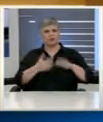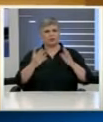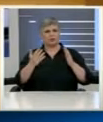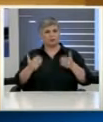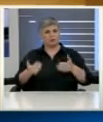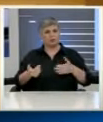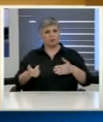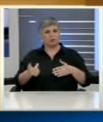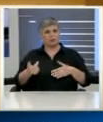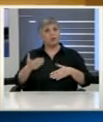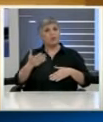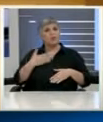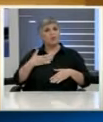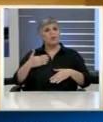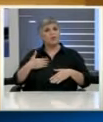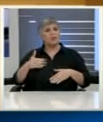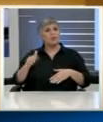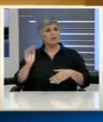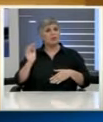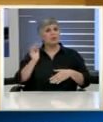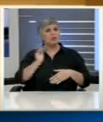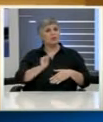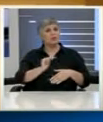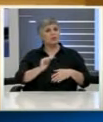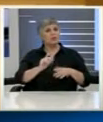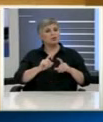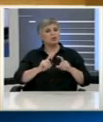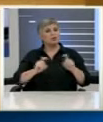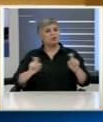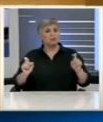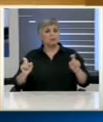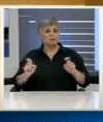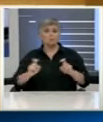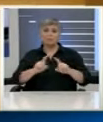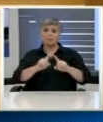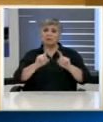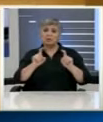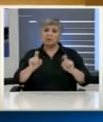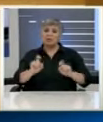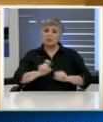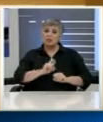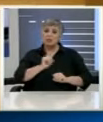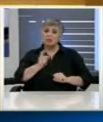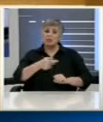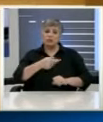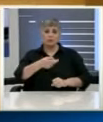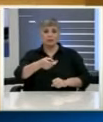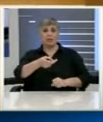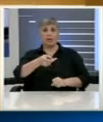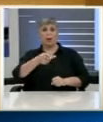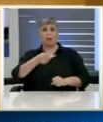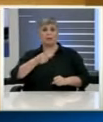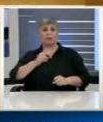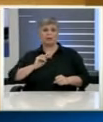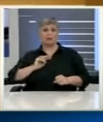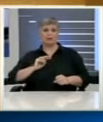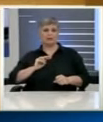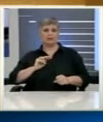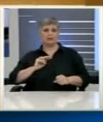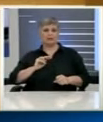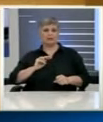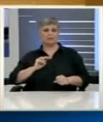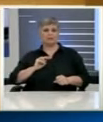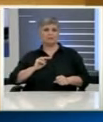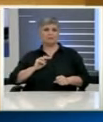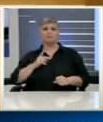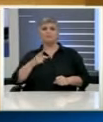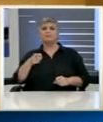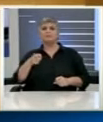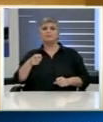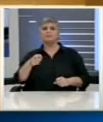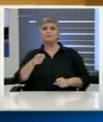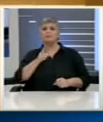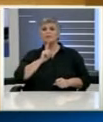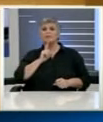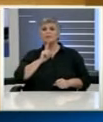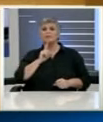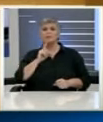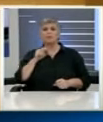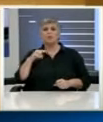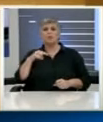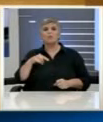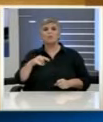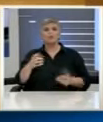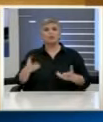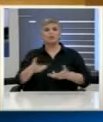μία ερώτηση κύριε τσίπρα μπορεί να καταφέρω να εκμαιεύσω και μία απάντηση από σας σήμερα ο κύριος καμμένος μέσα σε